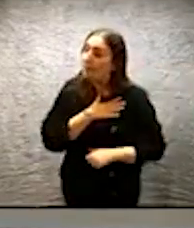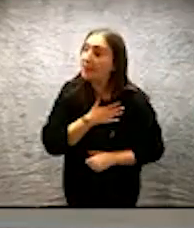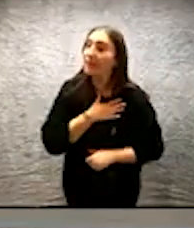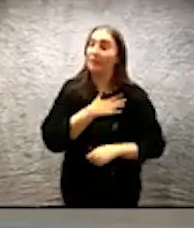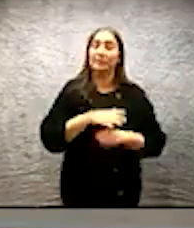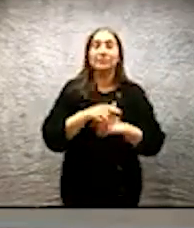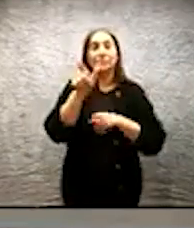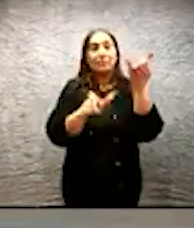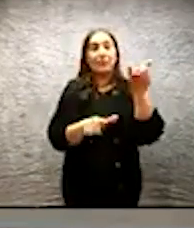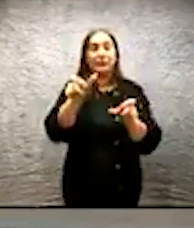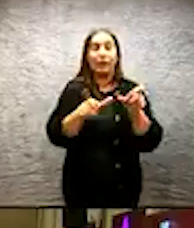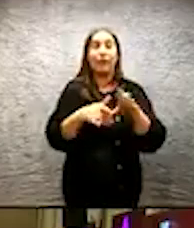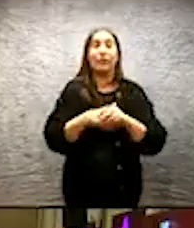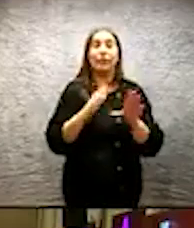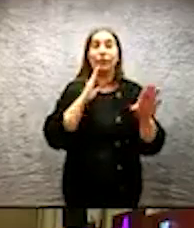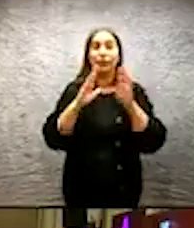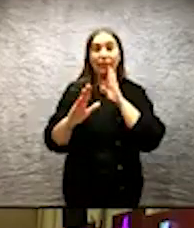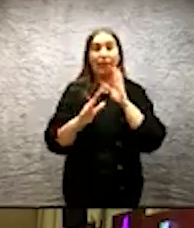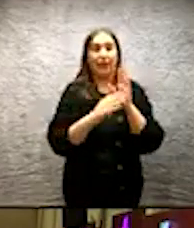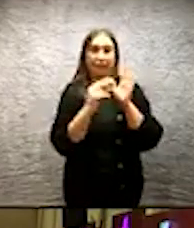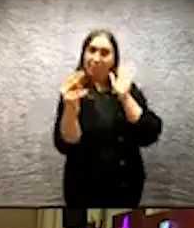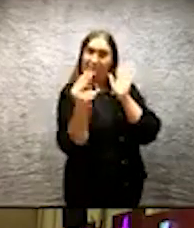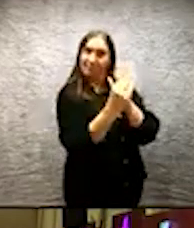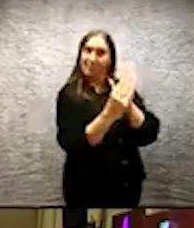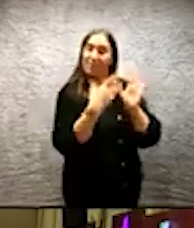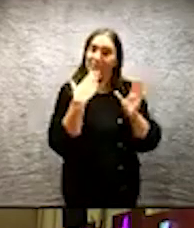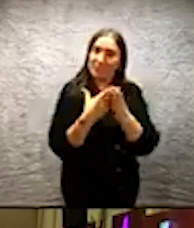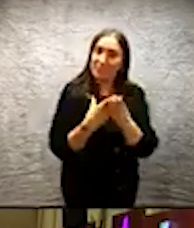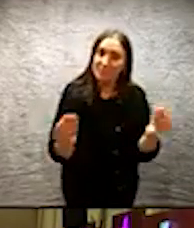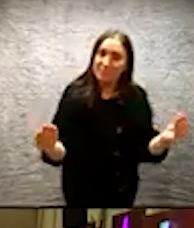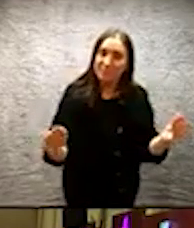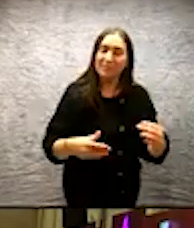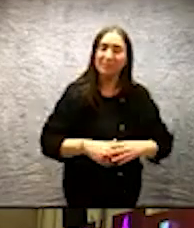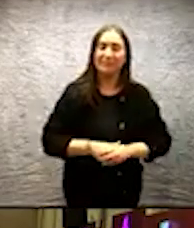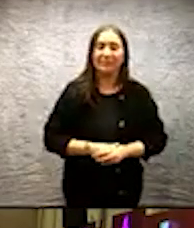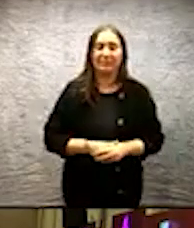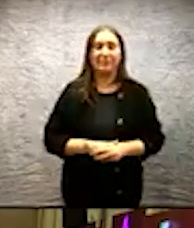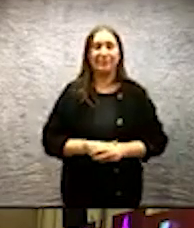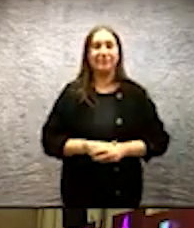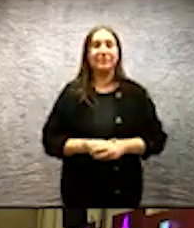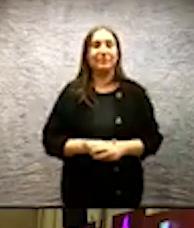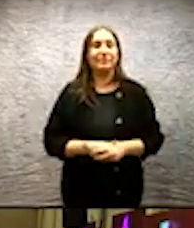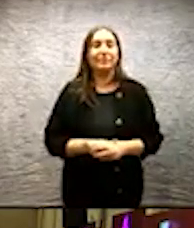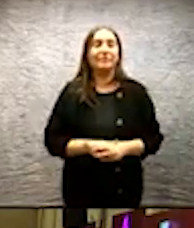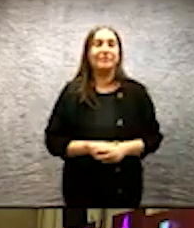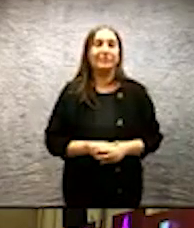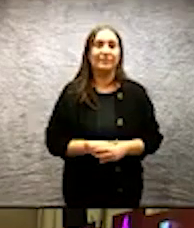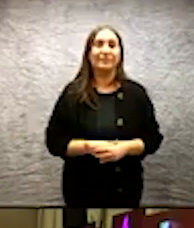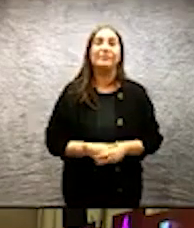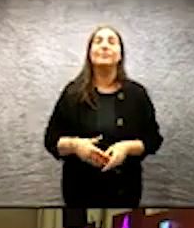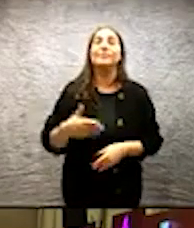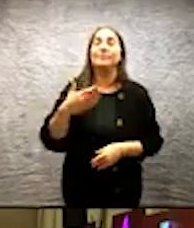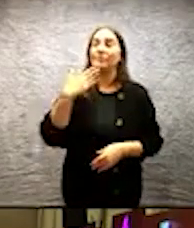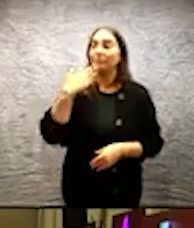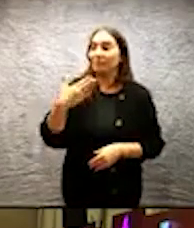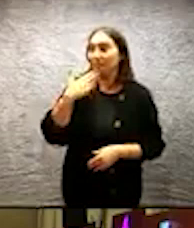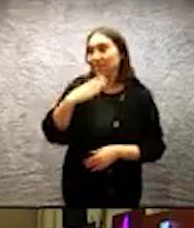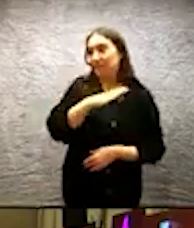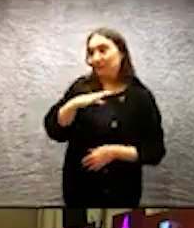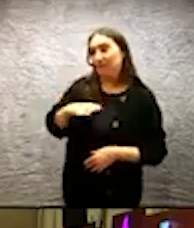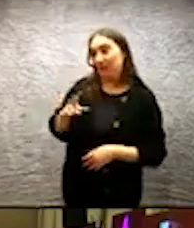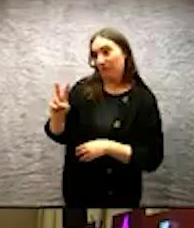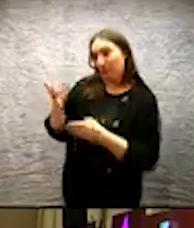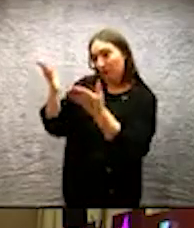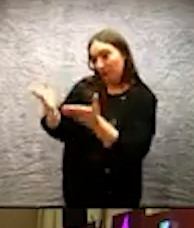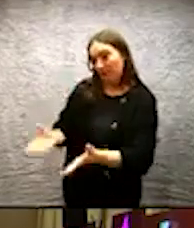aux personnes qui étaient en direct sur la page Facebook de la ville. Merci, Madame